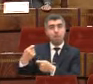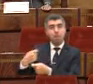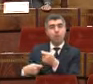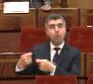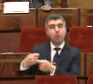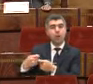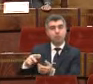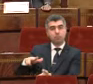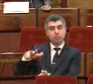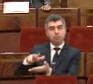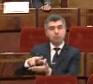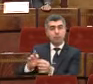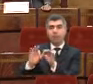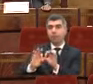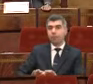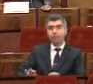معمول باش يكون